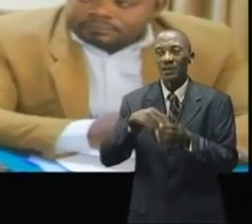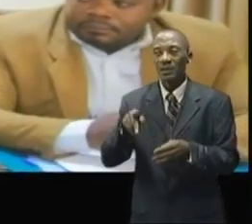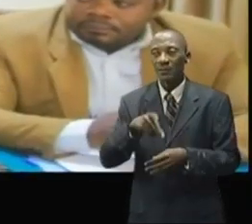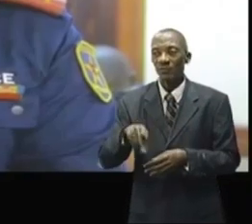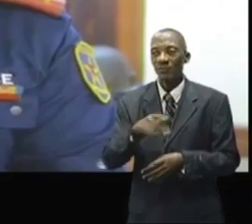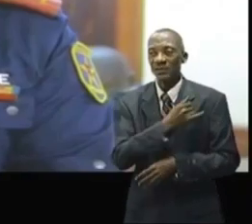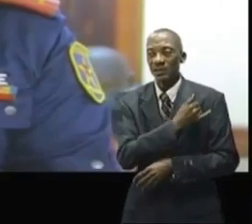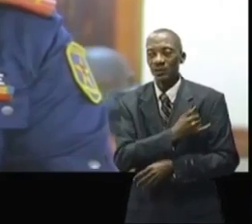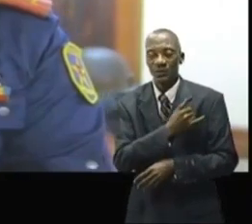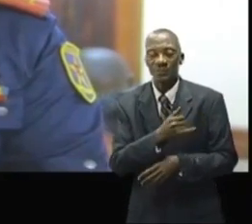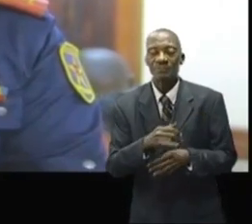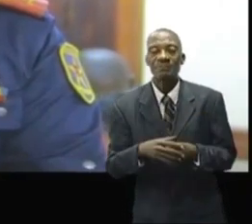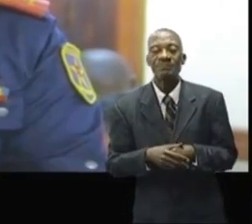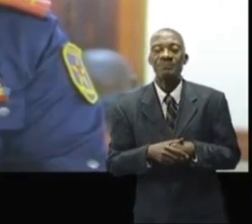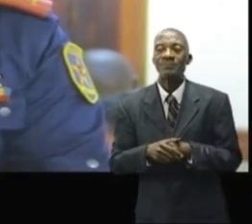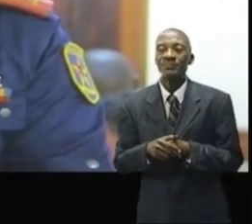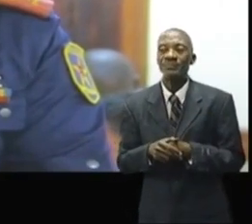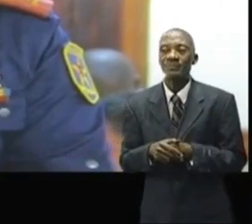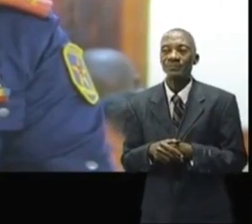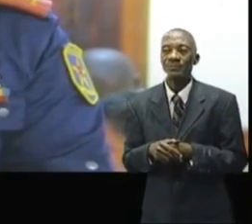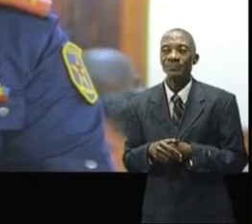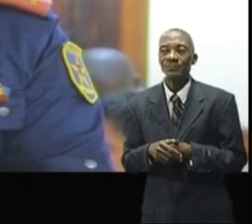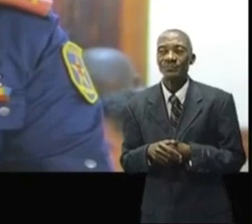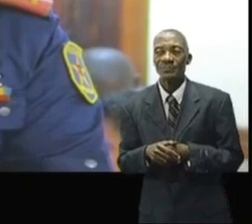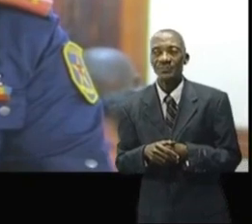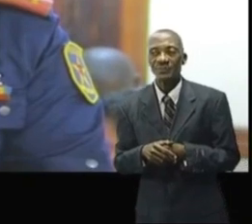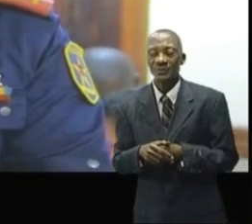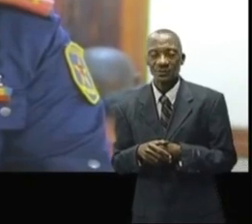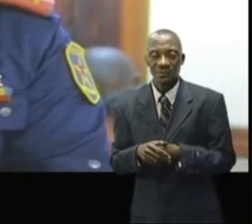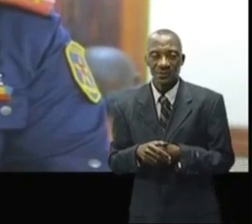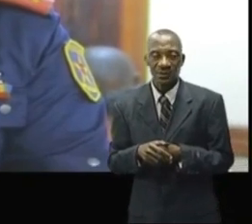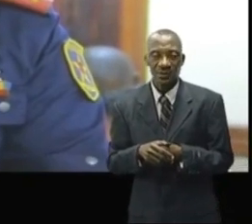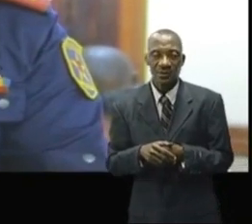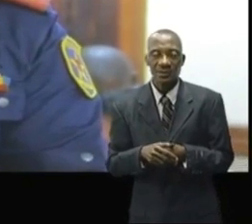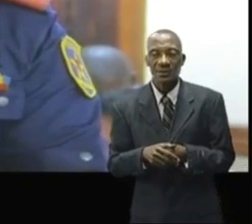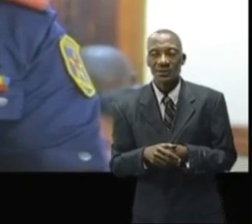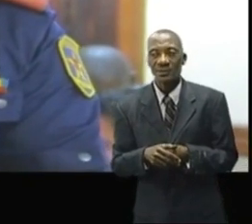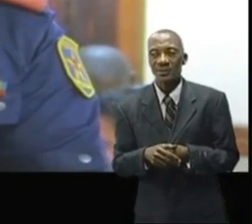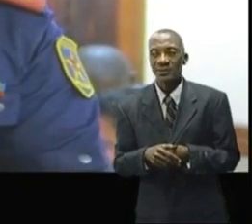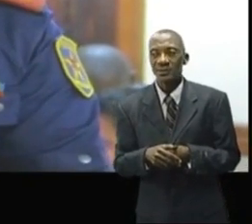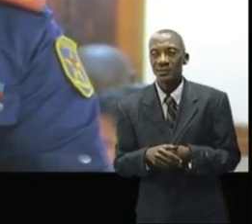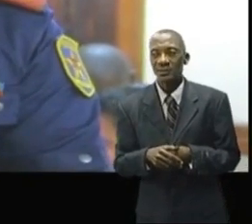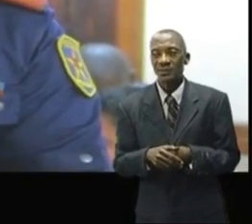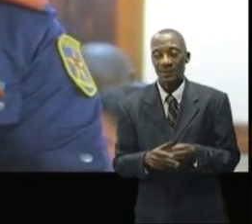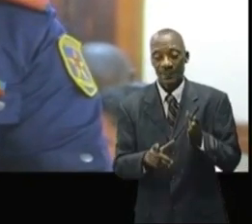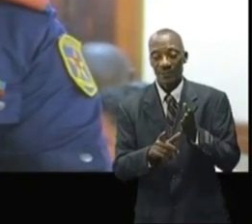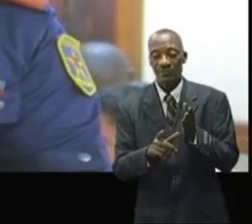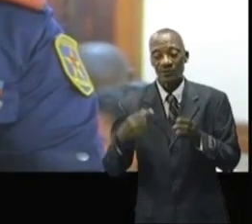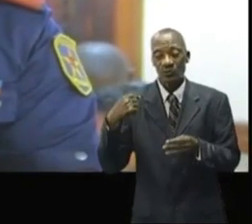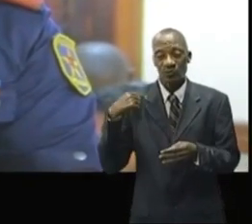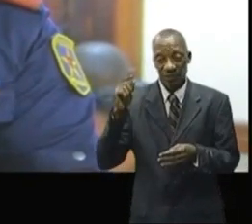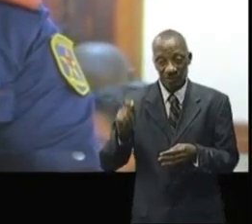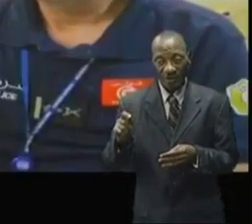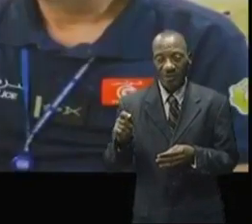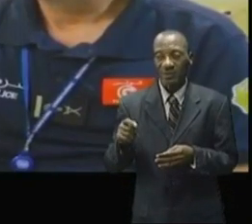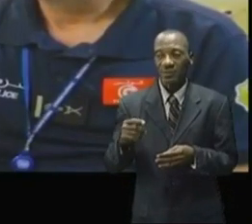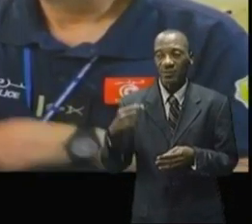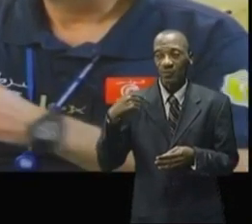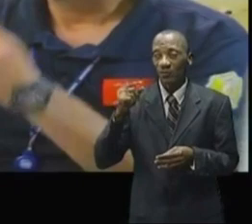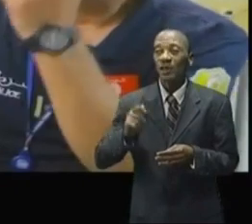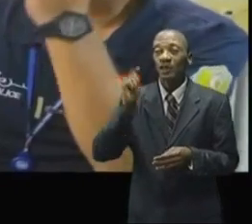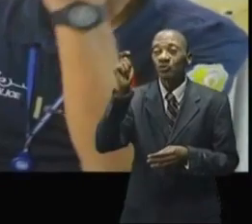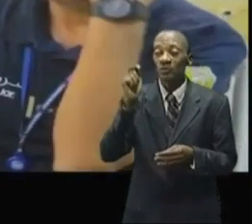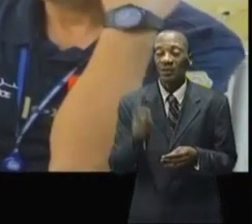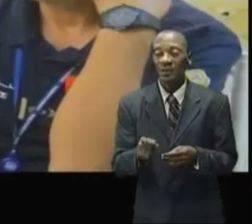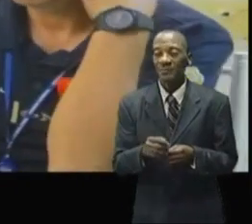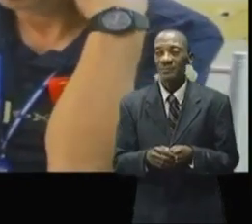de rendre les hommages les plus déférents à son Excellence, Monsieur le Président de la